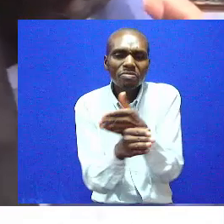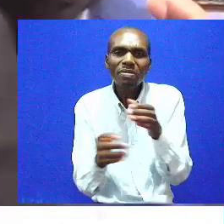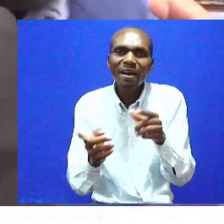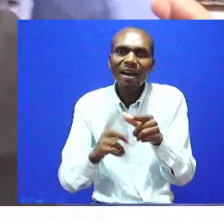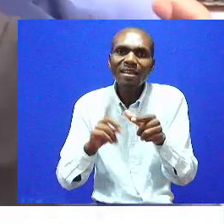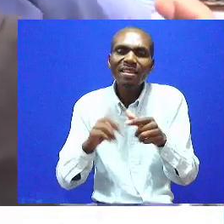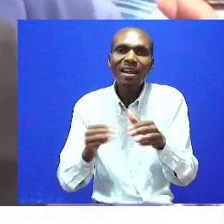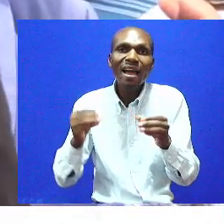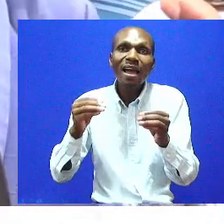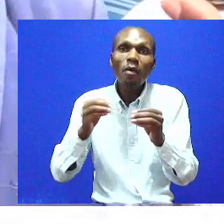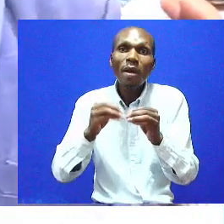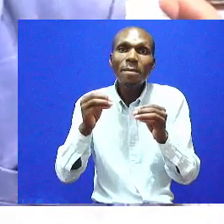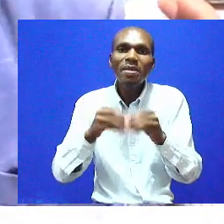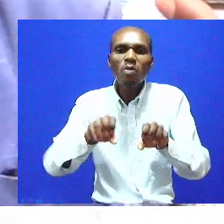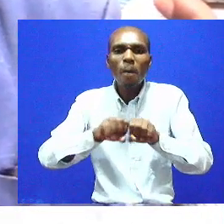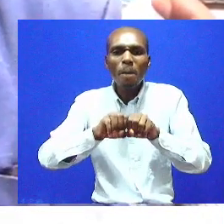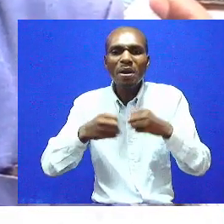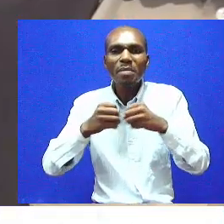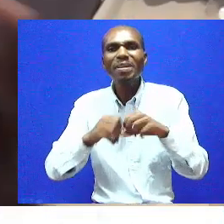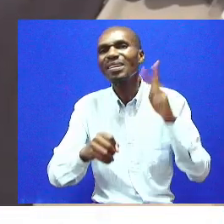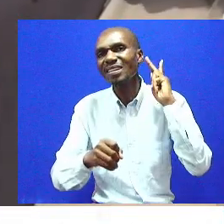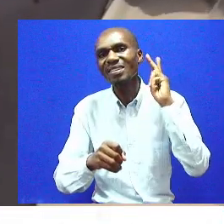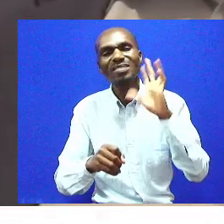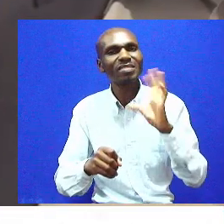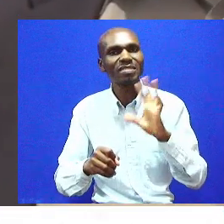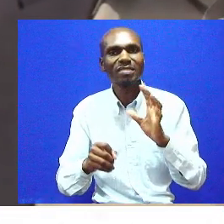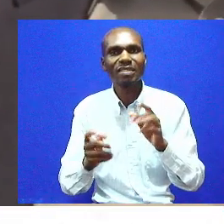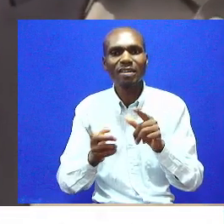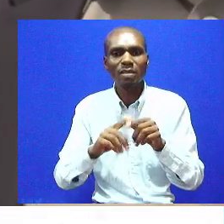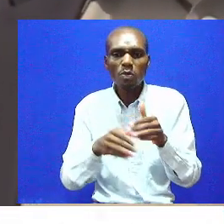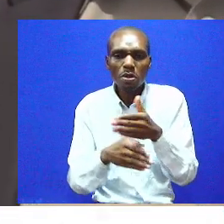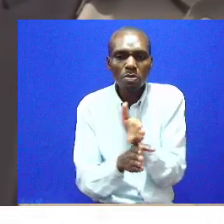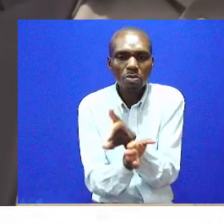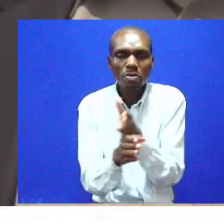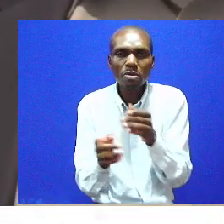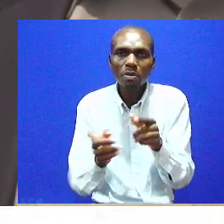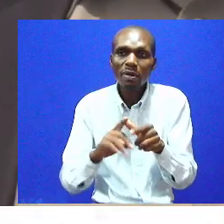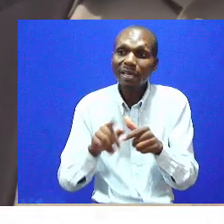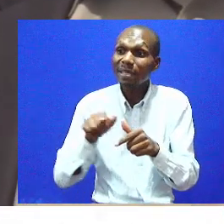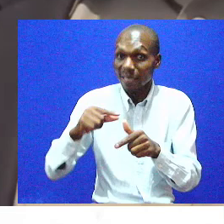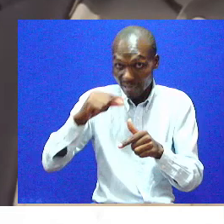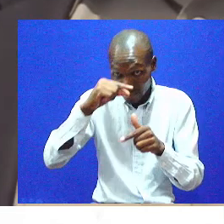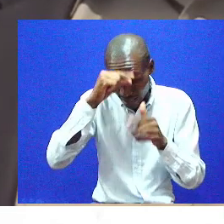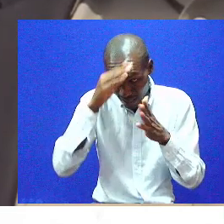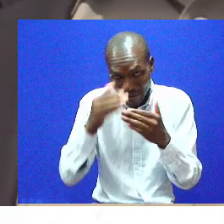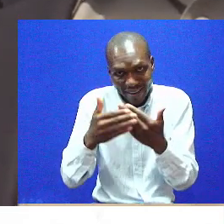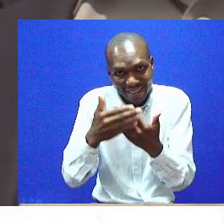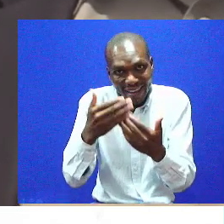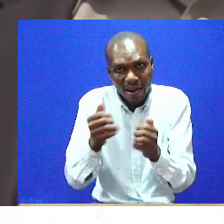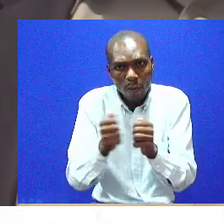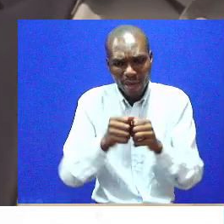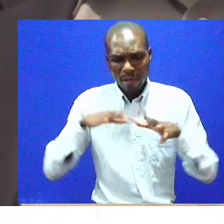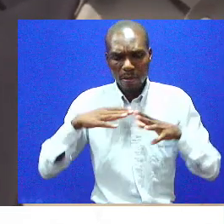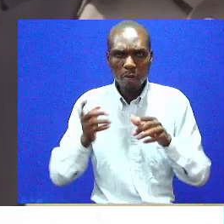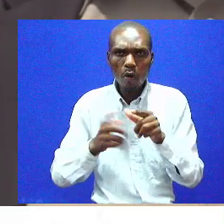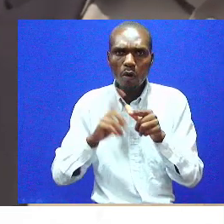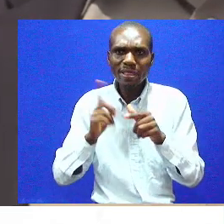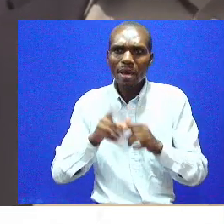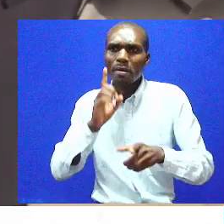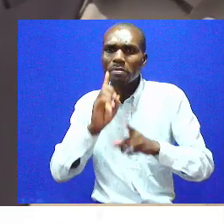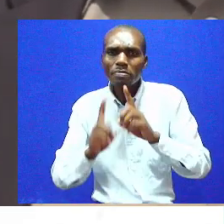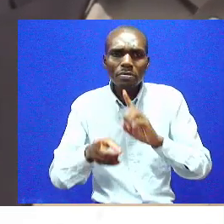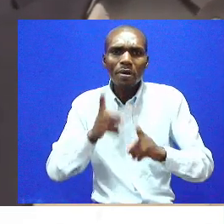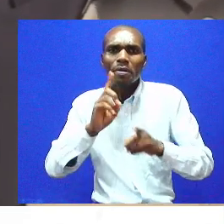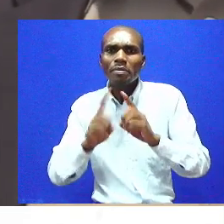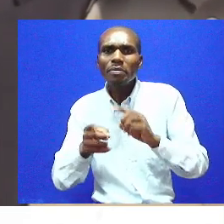tukuje kuharibu Kisii County yetu pita na hii huyu ni gavana anakaribia watu. Na ninaona tu anakimbia kila mahali.